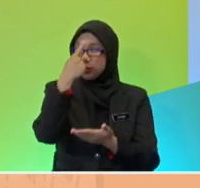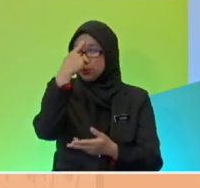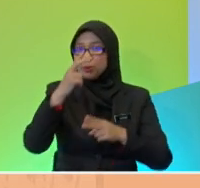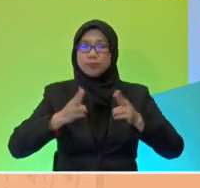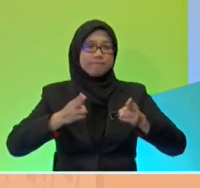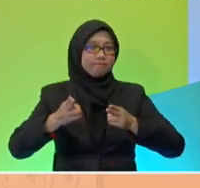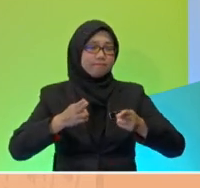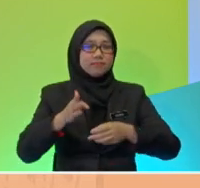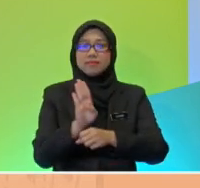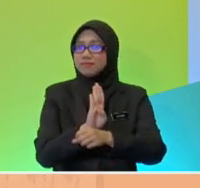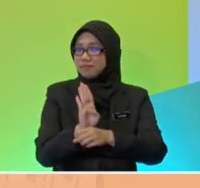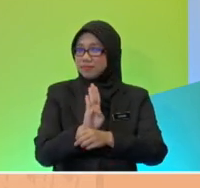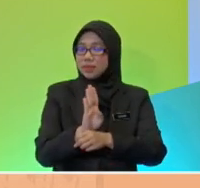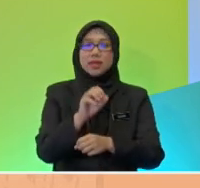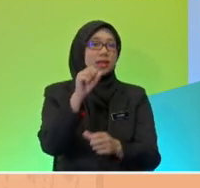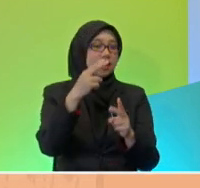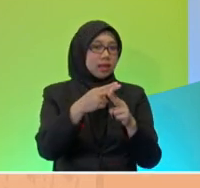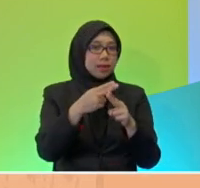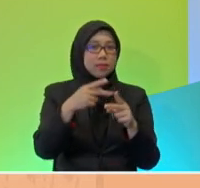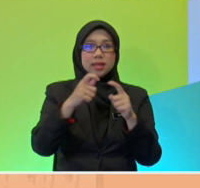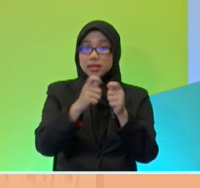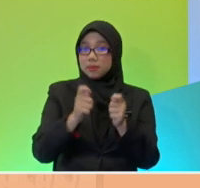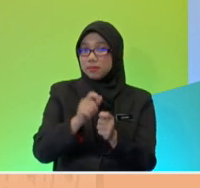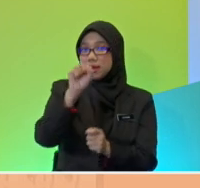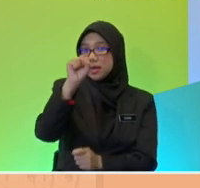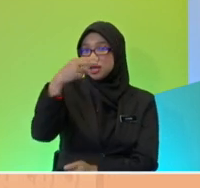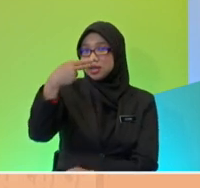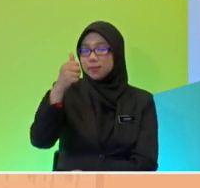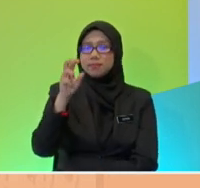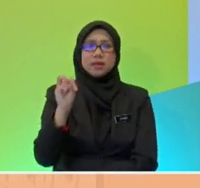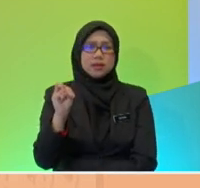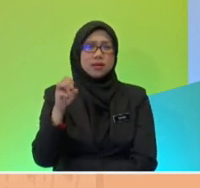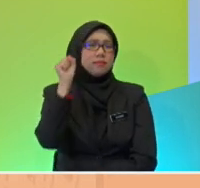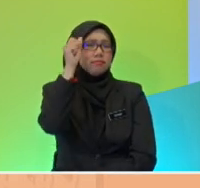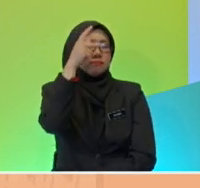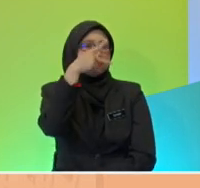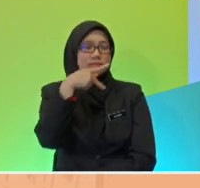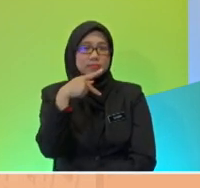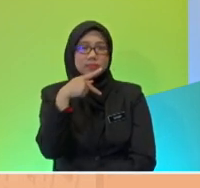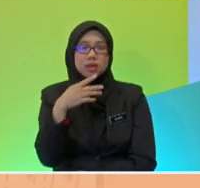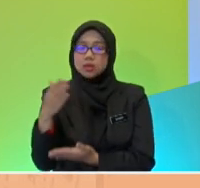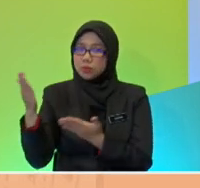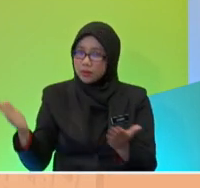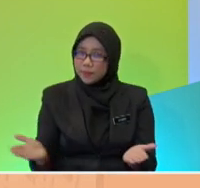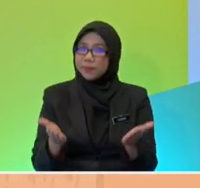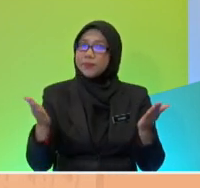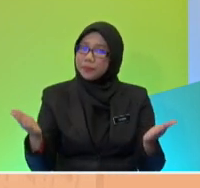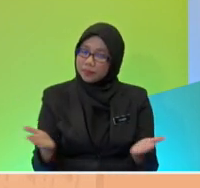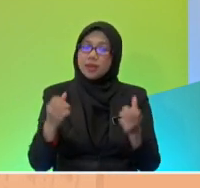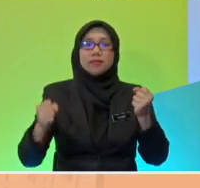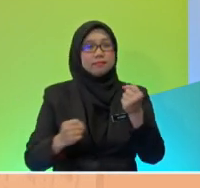peniagaannya di Syam sifat amanah Nabi Muhammad Shallallahu Alaihi Wasallam itu mendorong kejayaan Baginda dalam